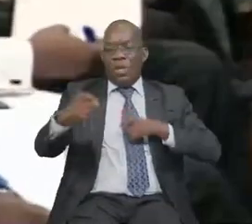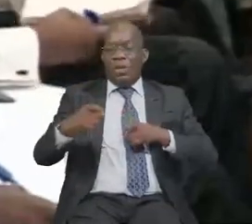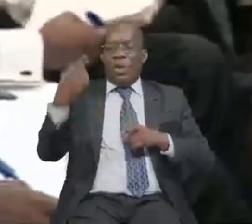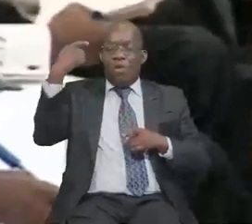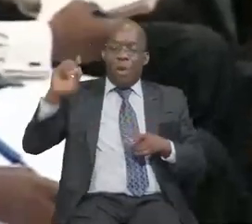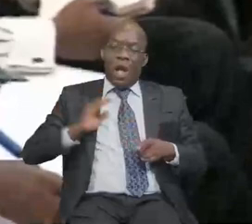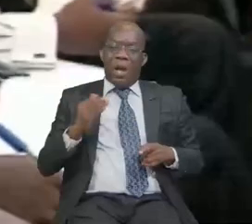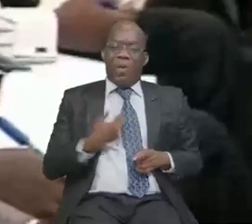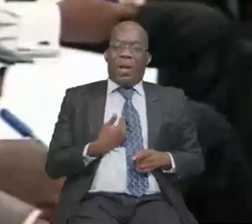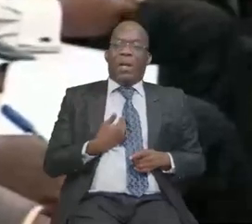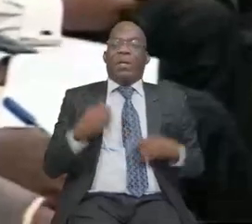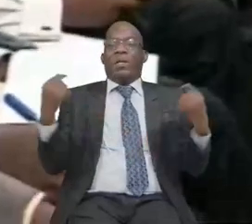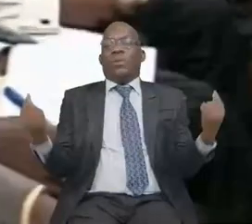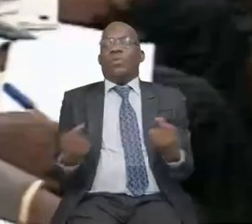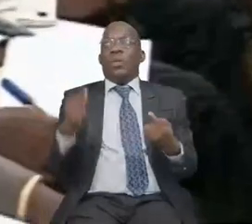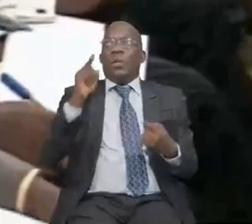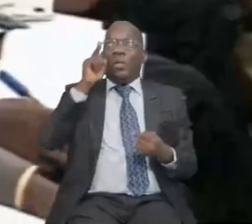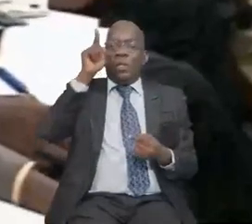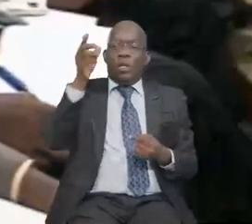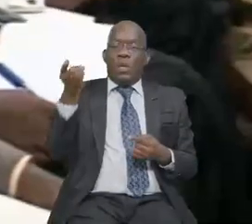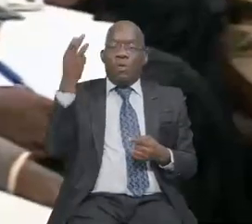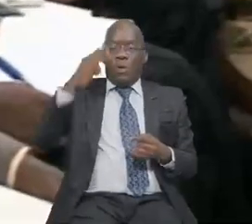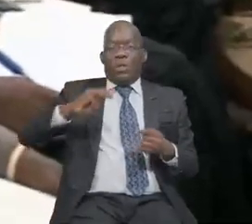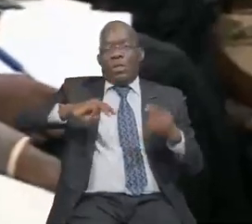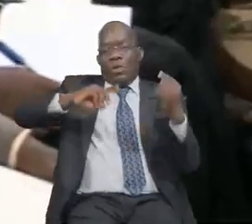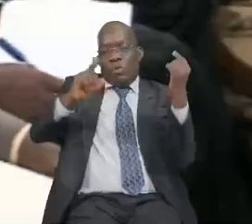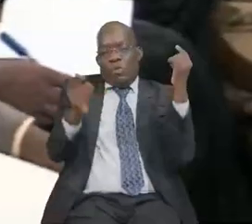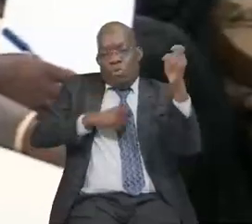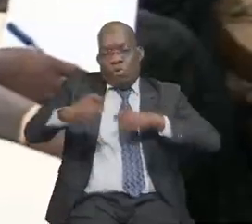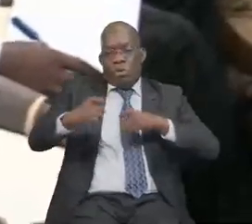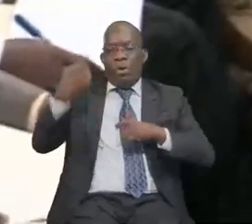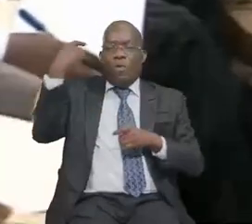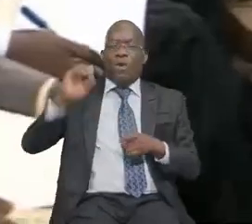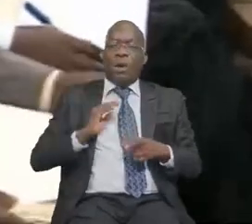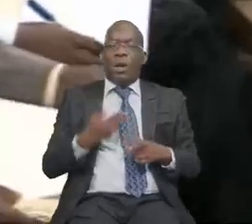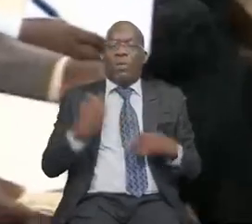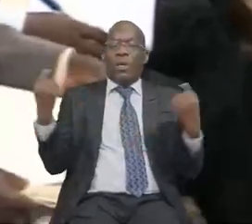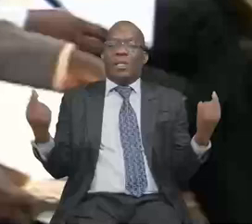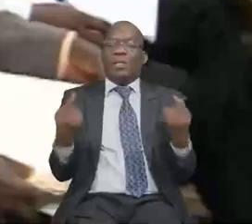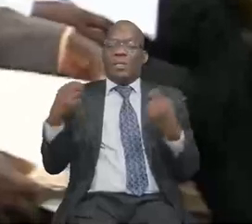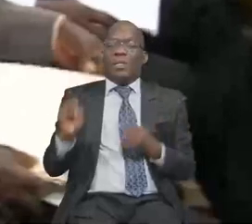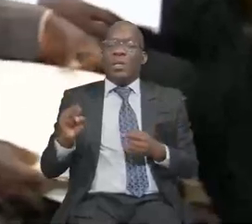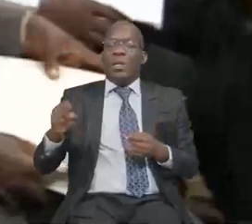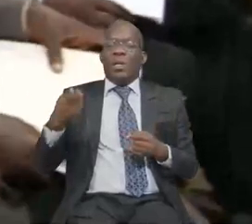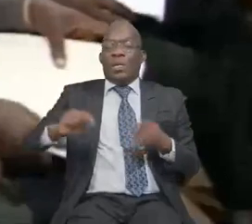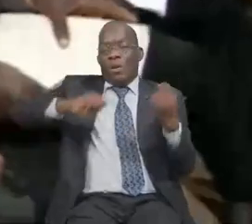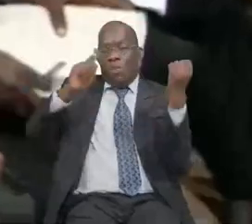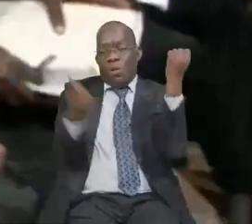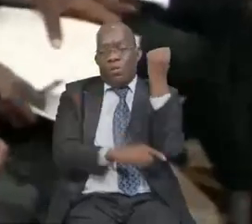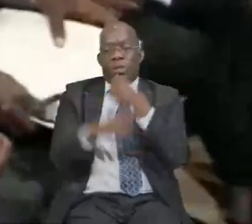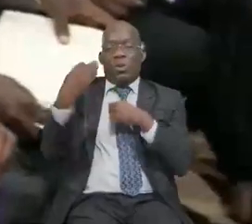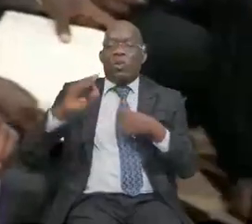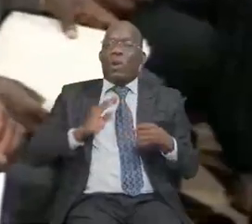brisé pour nos iniquités. Le châtiment qui nous donne la paix est tombé sur